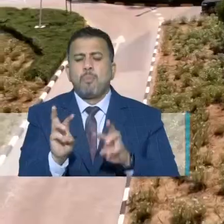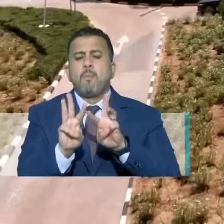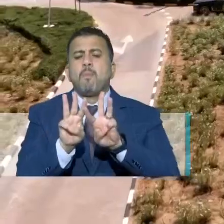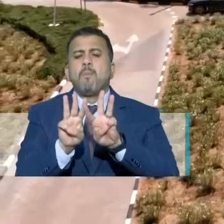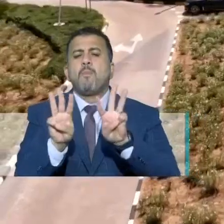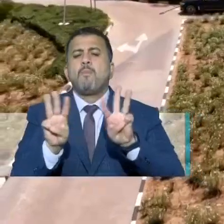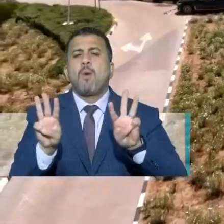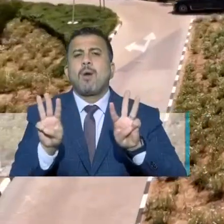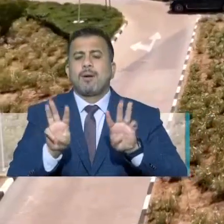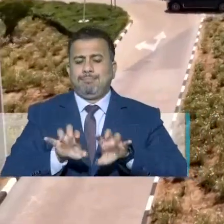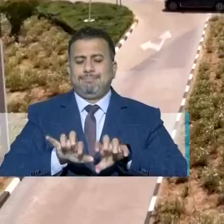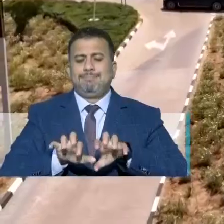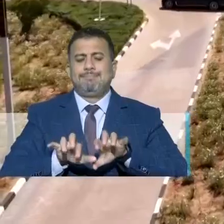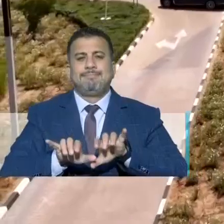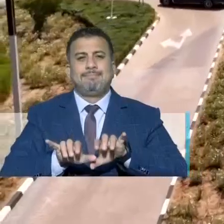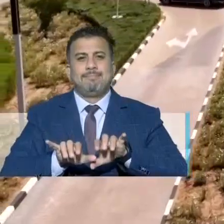المؤسسه الالكتروني